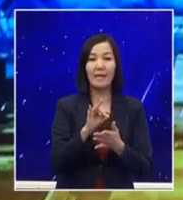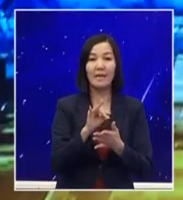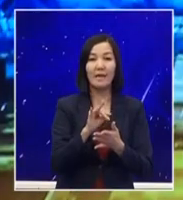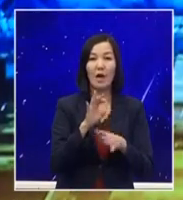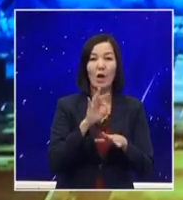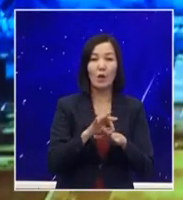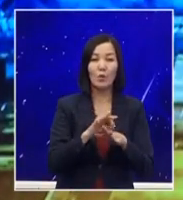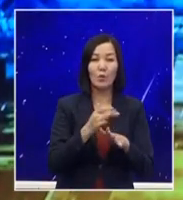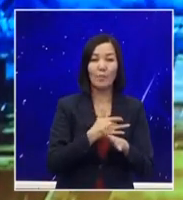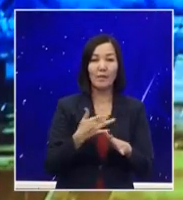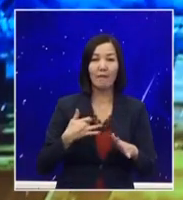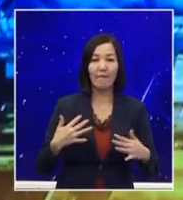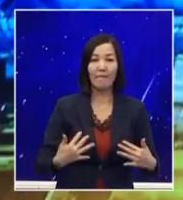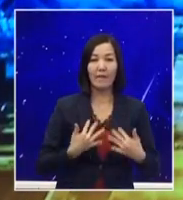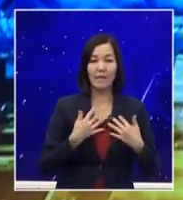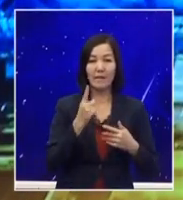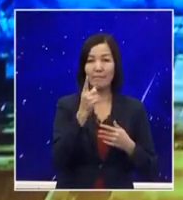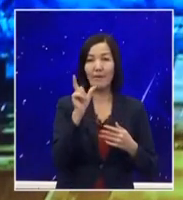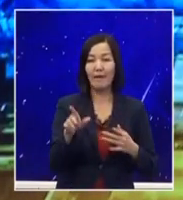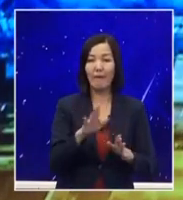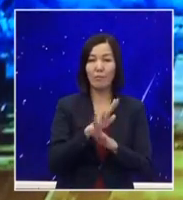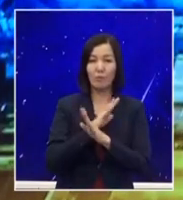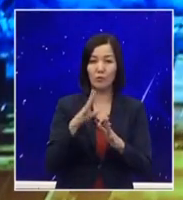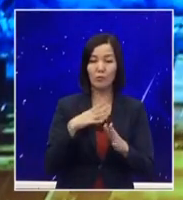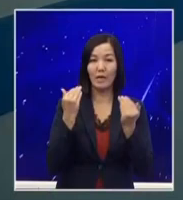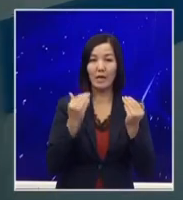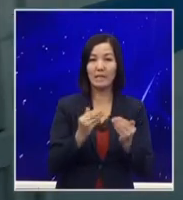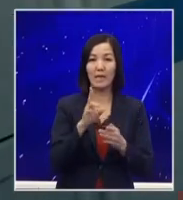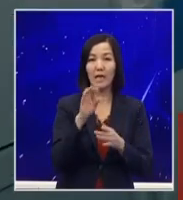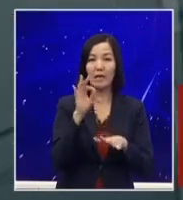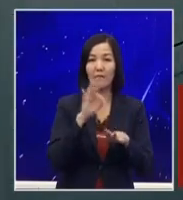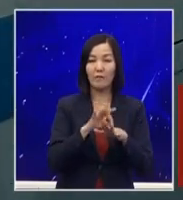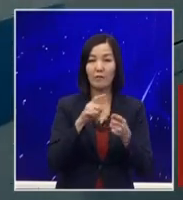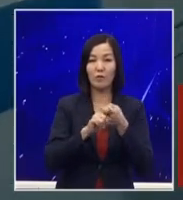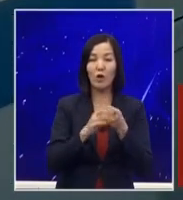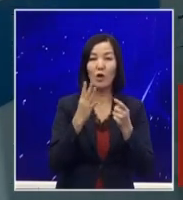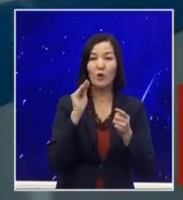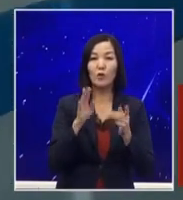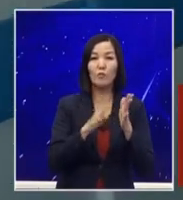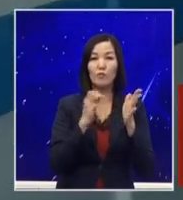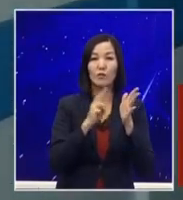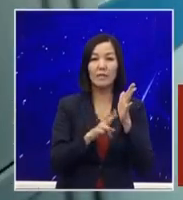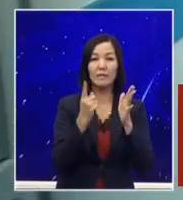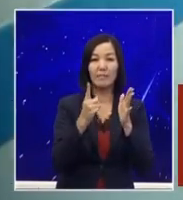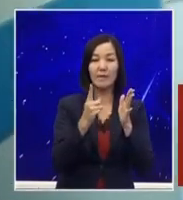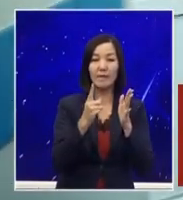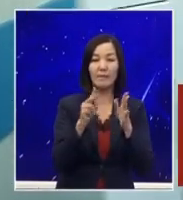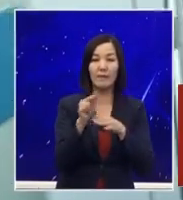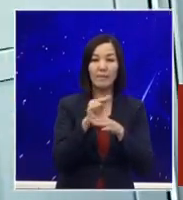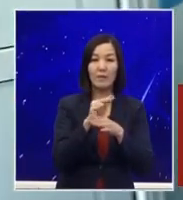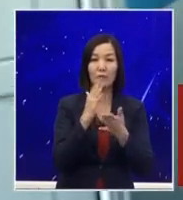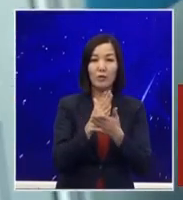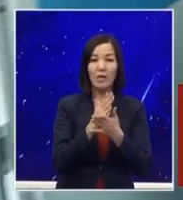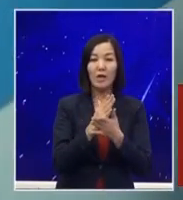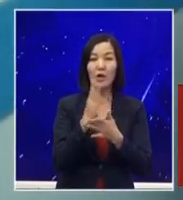бар пневмониядан бір адам көз жұмды. Қазіргі уақытта коронавирустық инфекциядан 4981 адам ем қабылдауда.